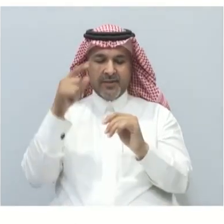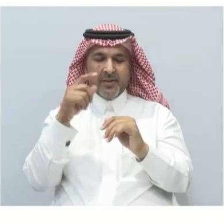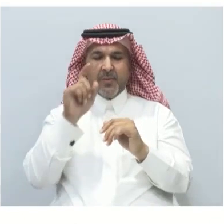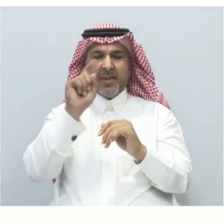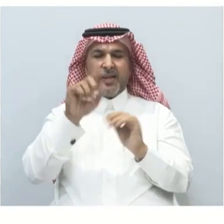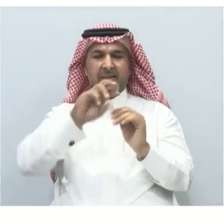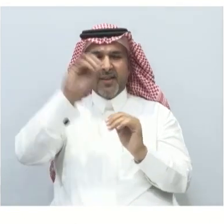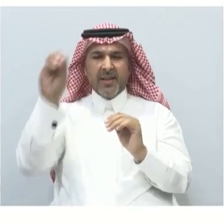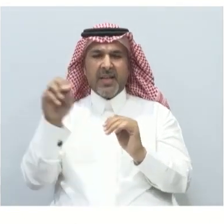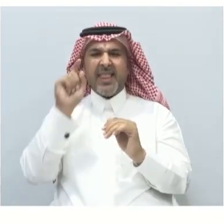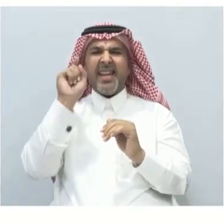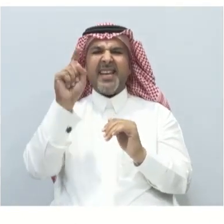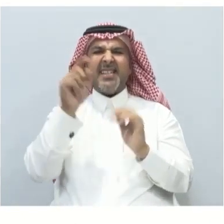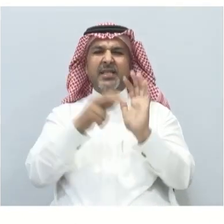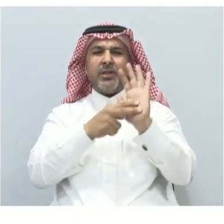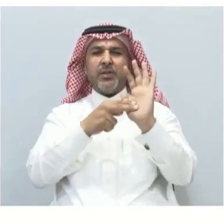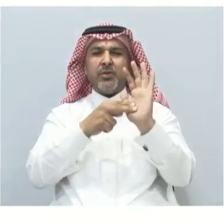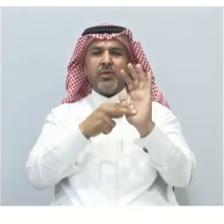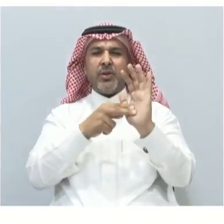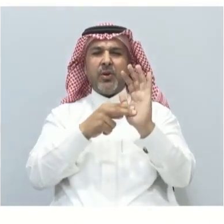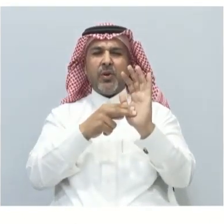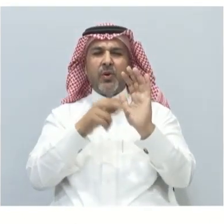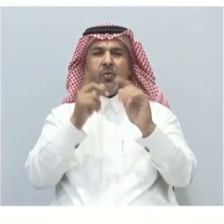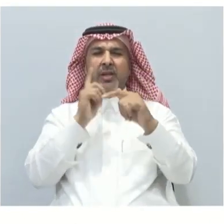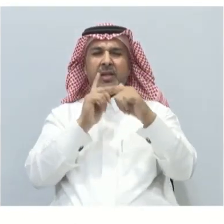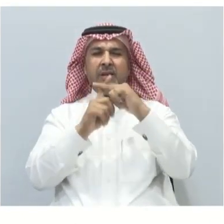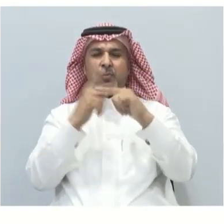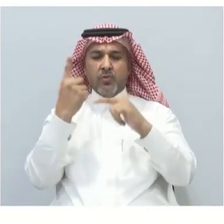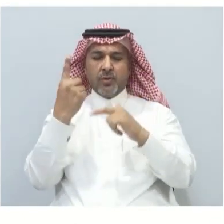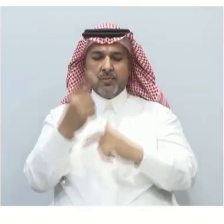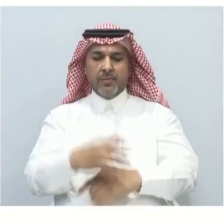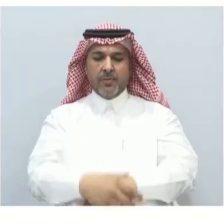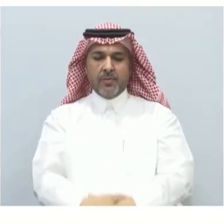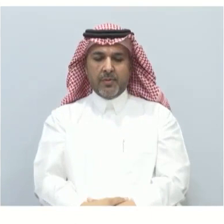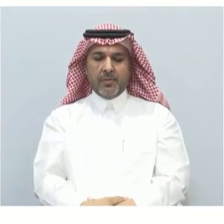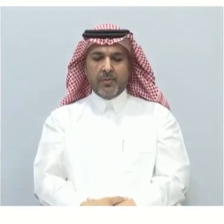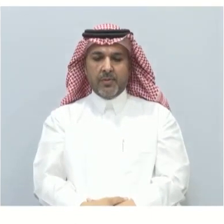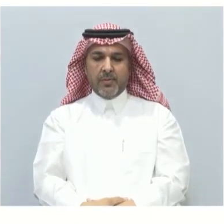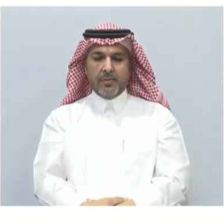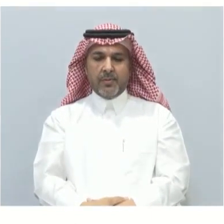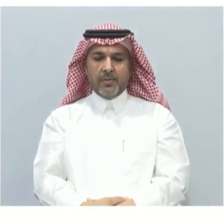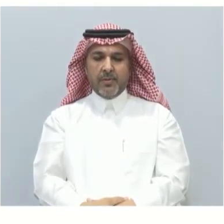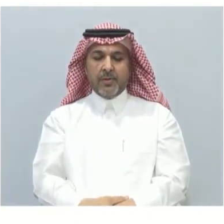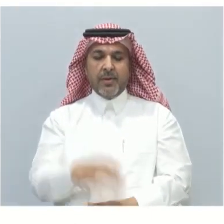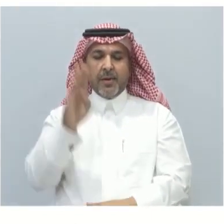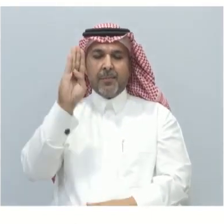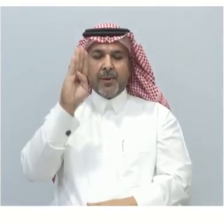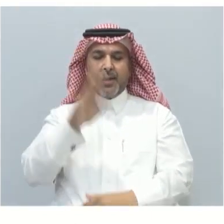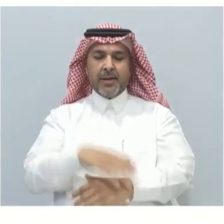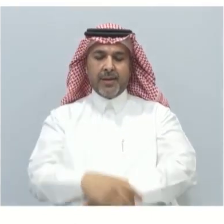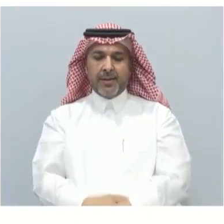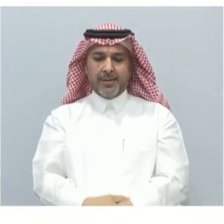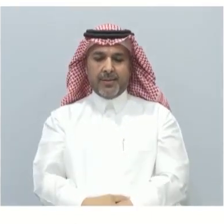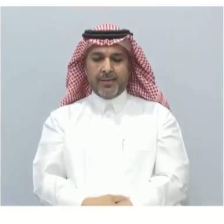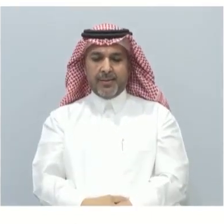وبنقل السالب اكس للطرف الثاني فبالتالي سنلاحظ ان الواحد تساوي الاكس وبالتالي الجواب الصحيح هنا هو